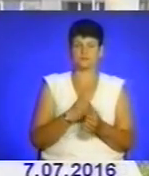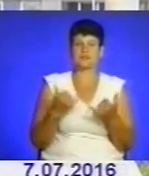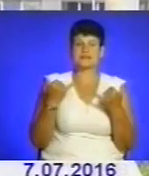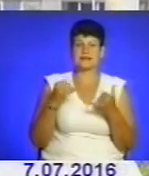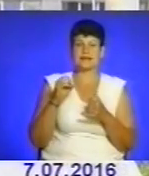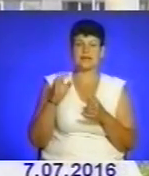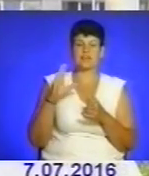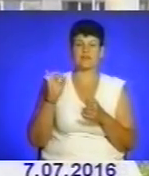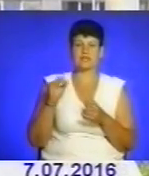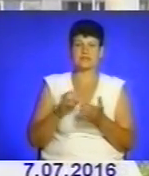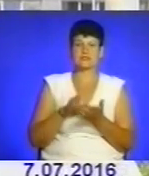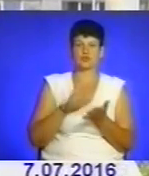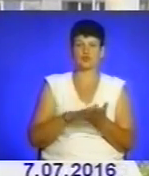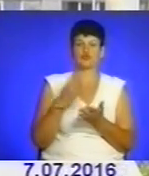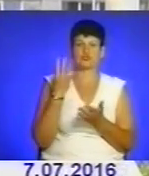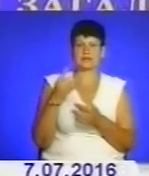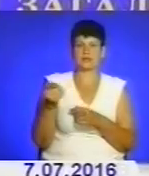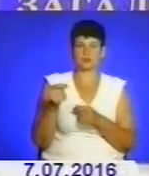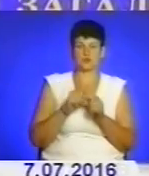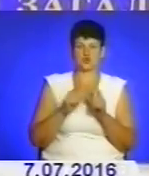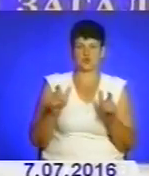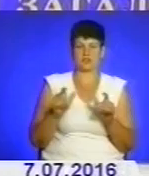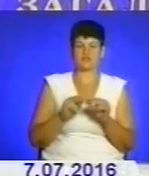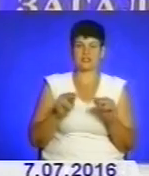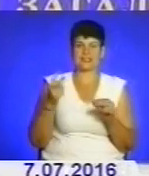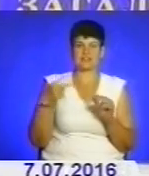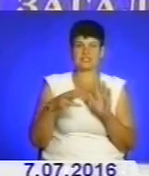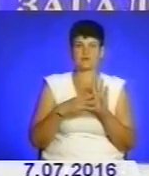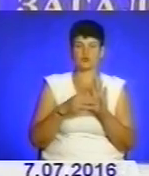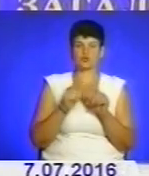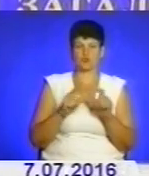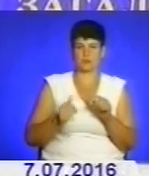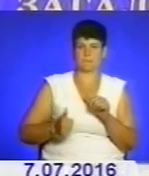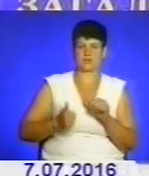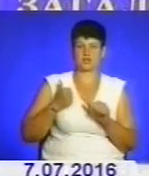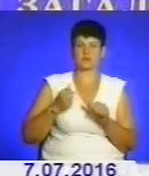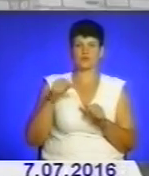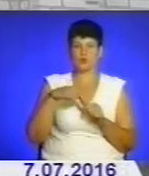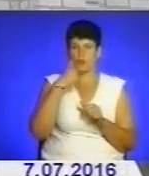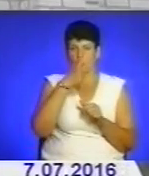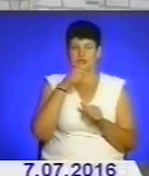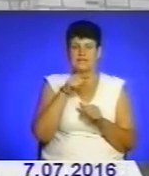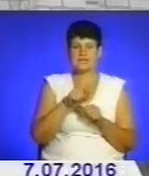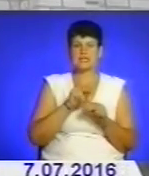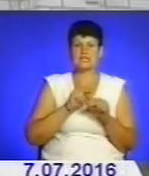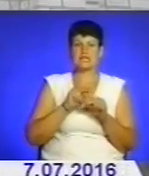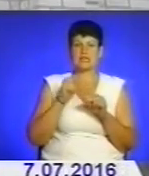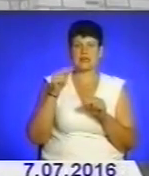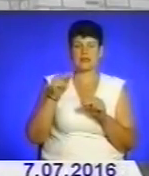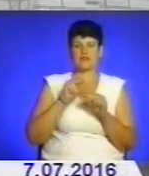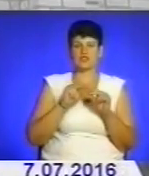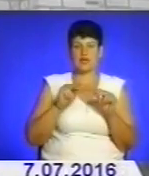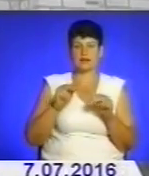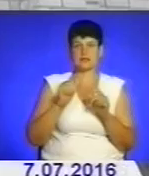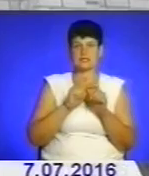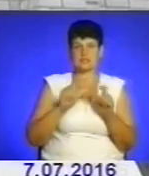eTwinning зареєстровані 4 тернопільські школи. Вчителі 28-ї школи пишаються, що цьогоріч їхній навчальний заклад визнали